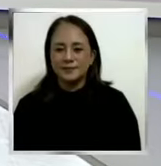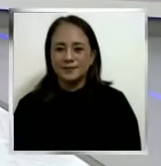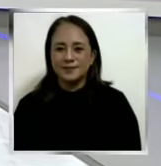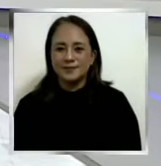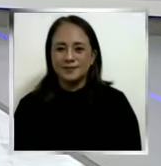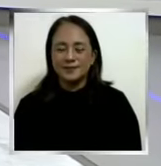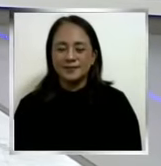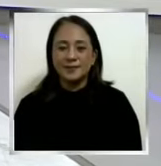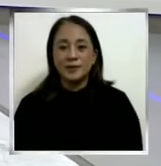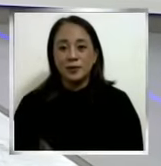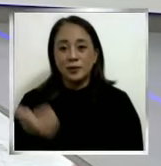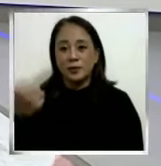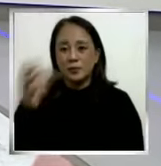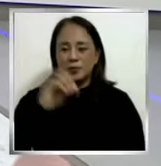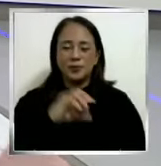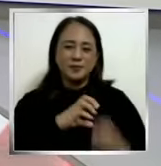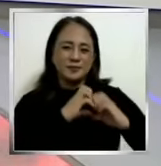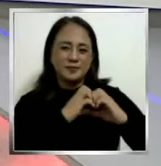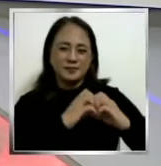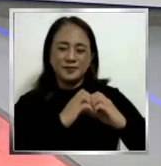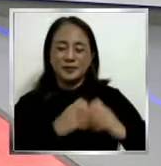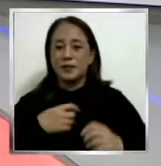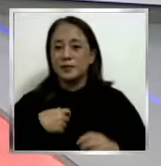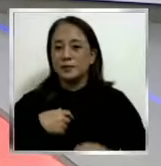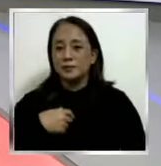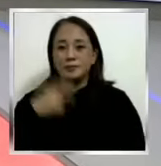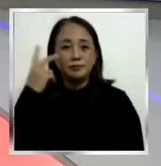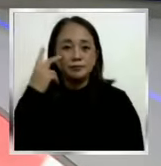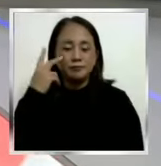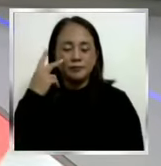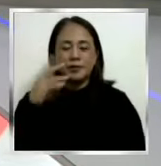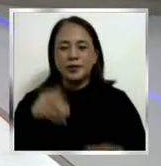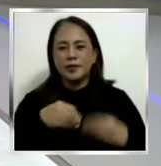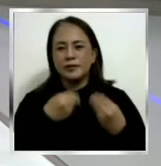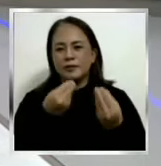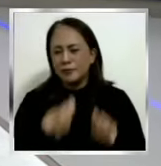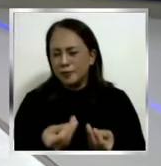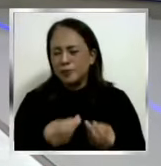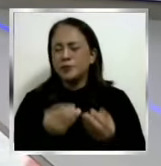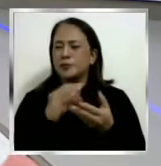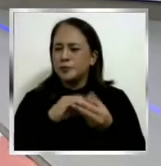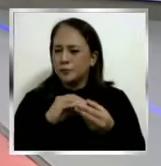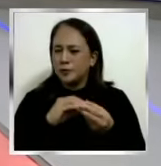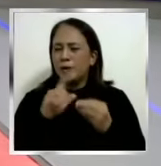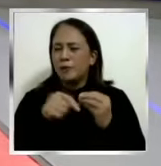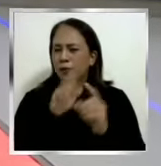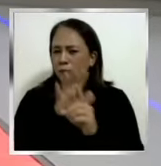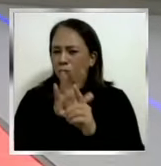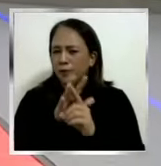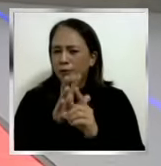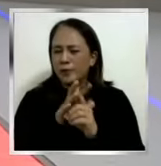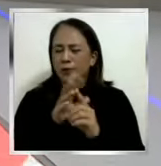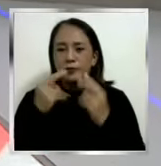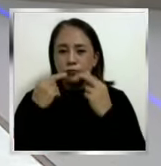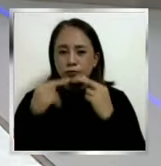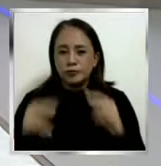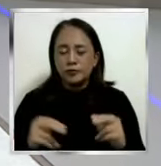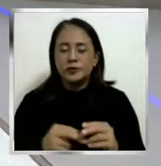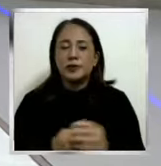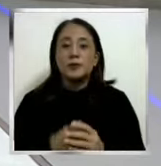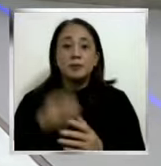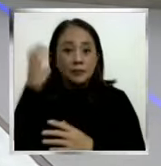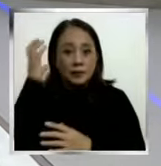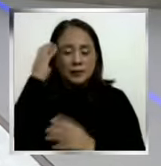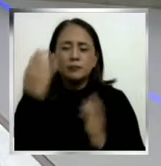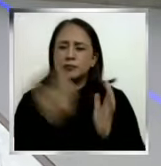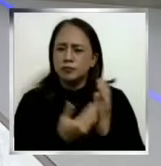Magandang gabi mga kapuso. Ako po ang inyong Kuya Kim na magbibigay sa inyo ng trivia sa likod ng mga trending na balita. Muli na naman pinatunayan ng Mindanao kung gaano kayaman ang